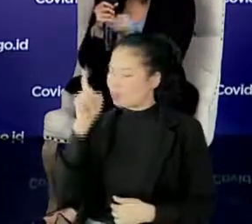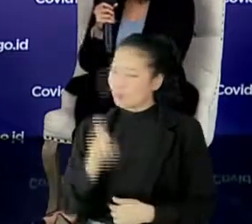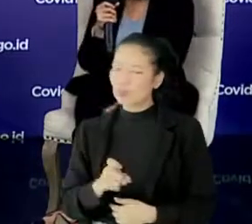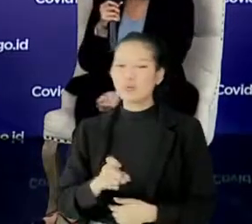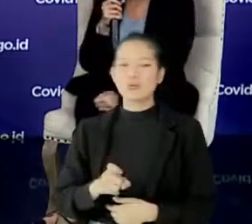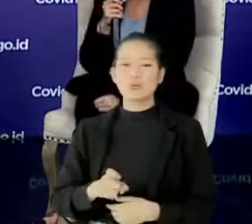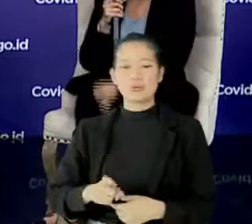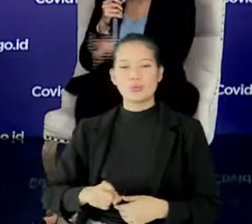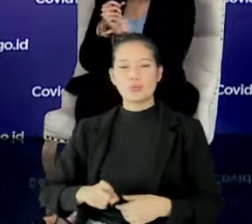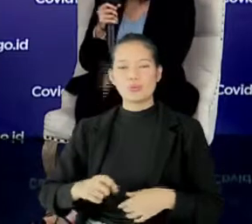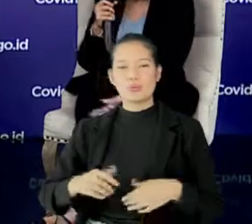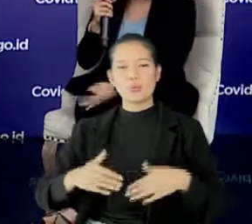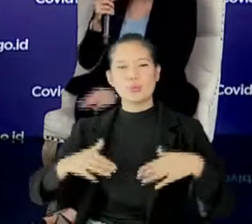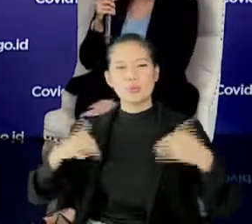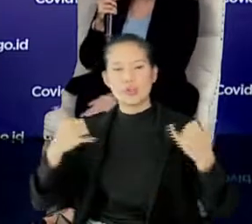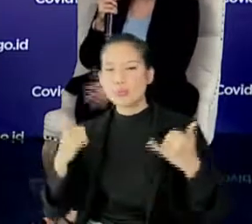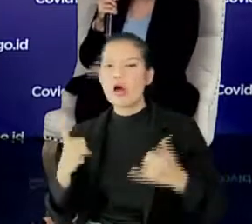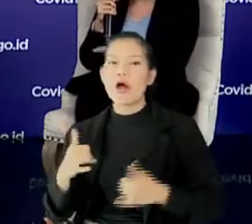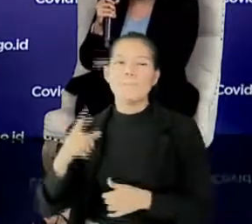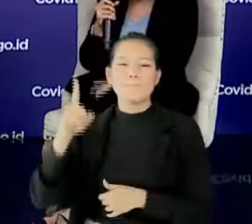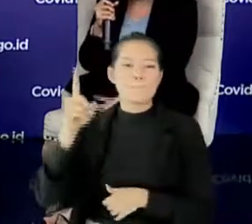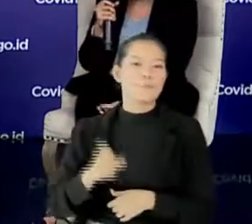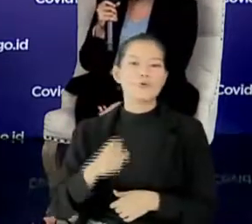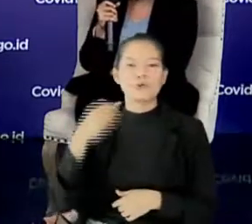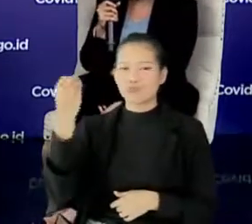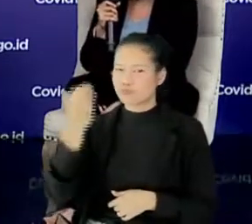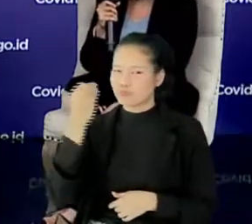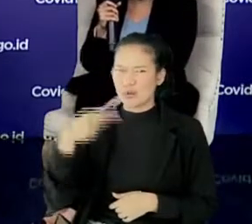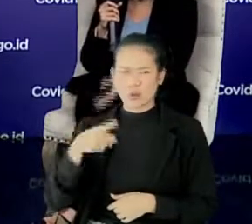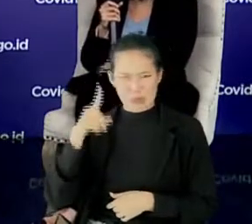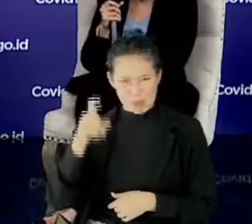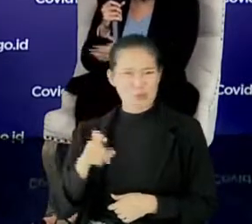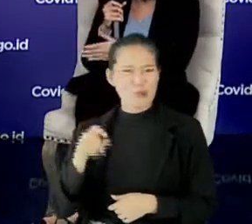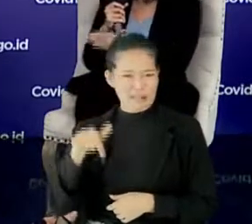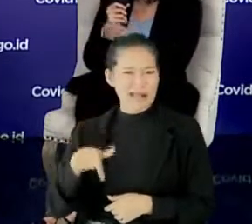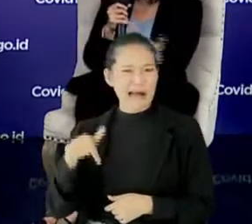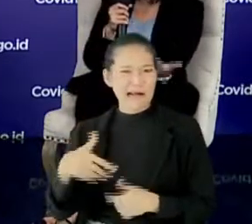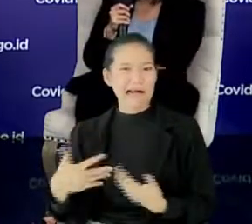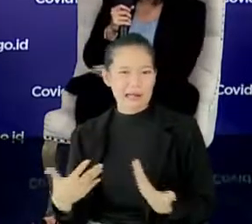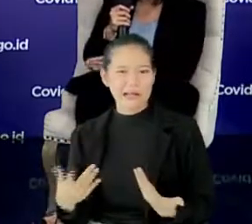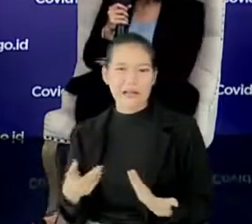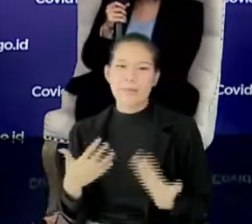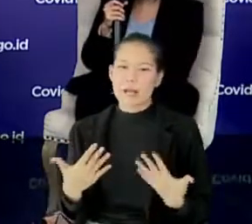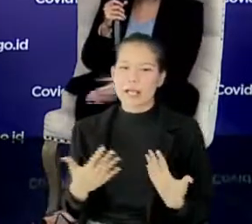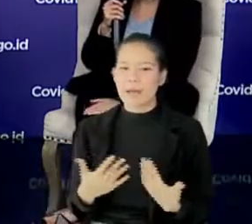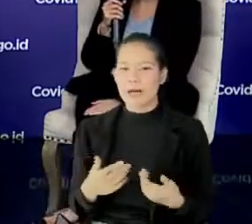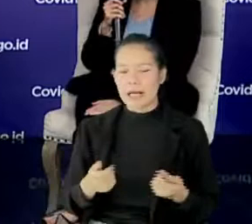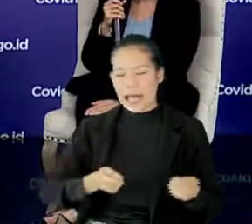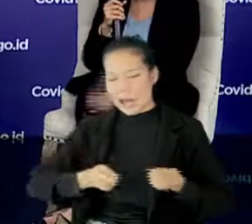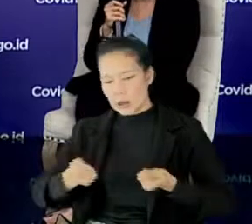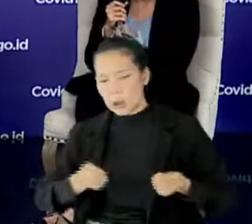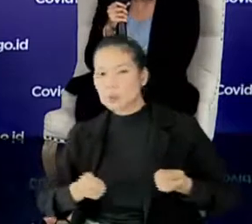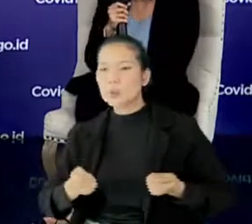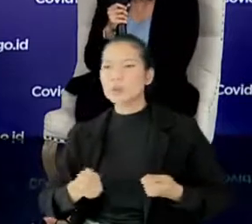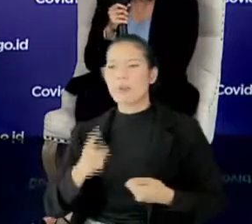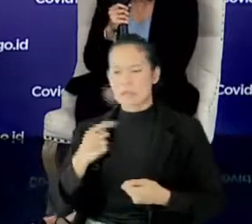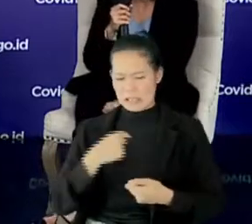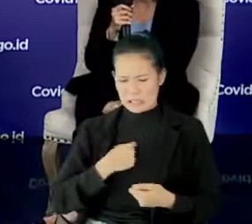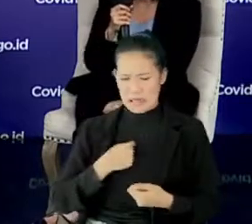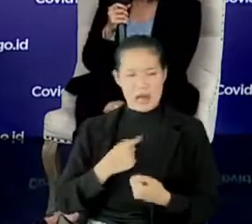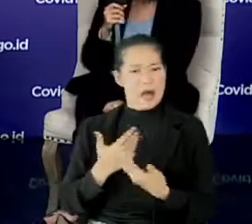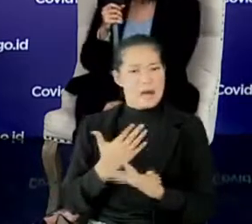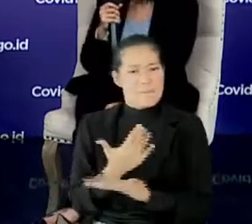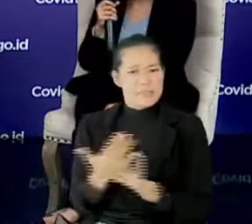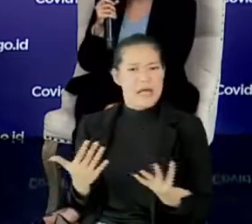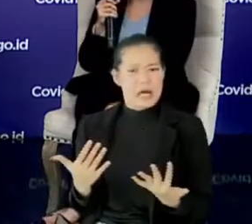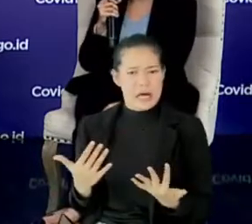gitu hiburan gitu kan, liburan itu kan udah menjadi kebutuhan primer kita yang sekarang ya kita harus mengkontrol gitu kan. Saya sebagai masyarakat